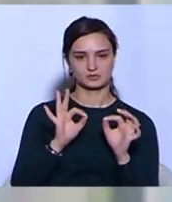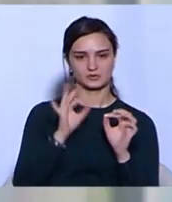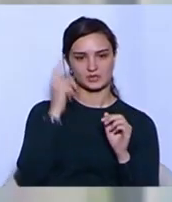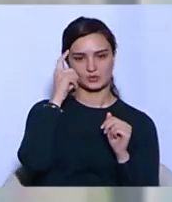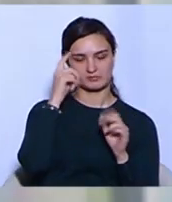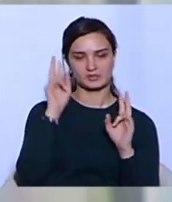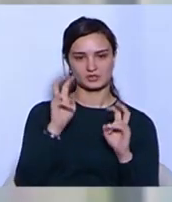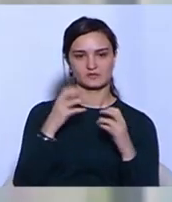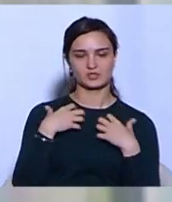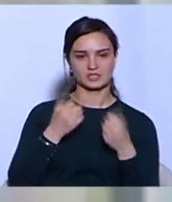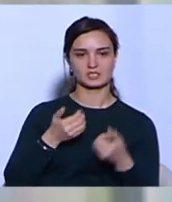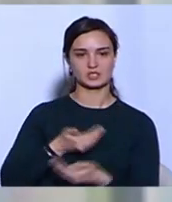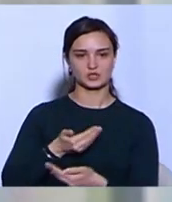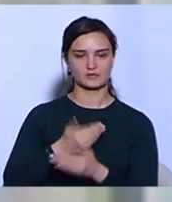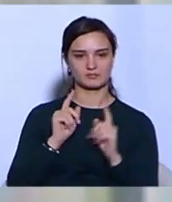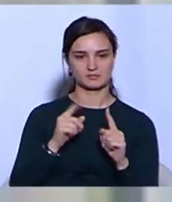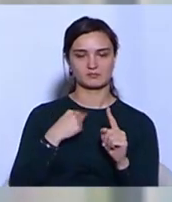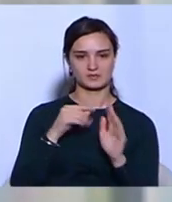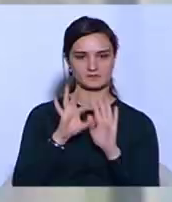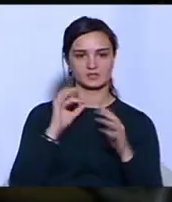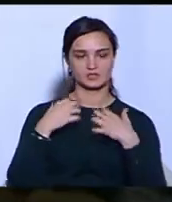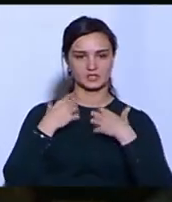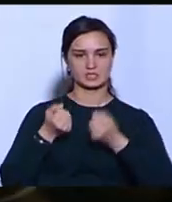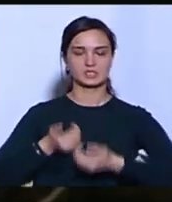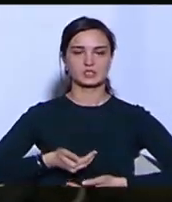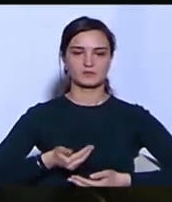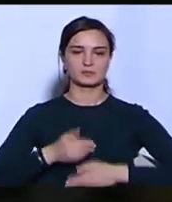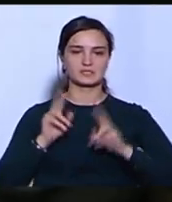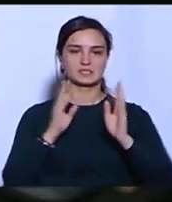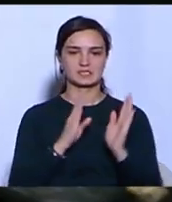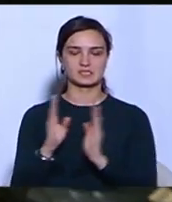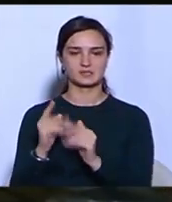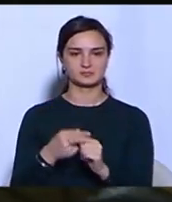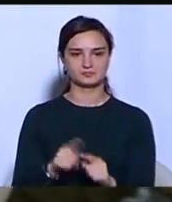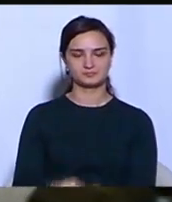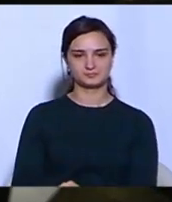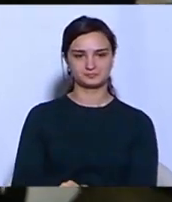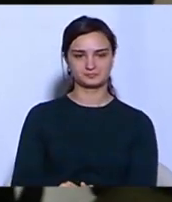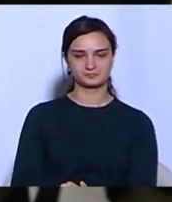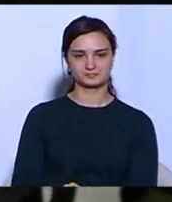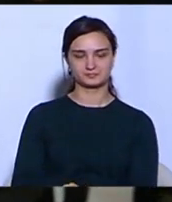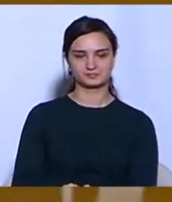აზროვნება ნიშნავს ჯანსაღ ცხოვრებას. მე ავირჩე ჯანსაღი ცხოვრების წესი.